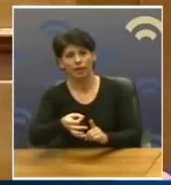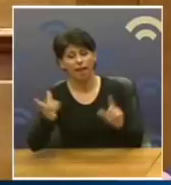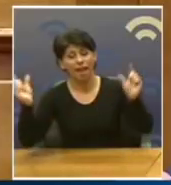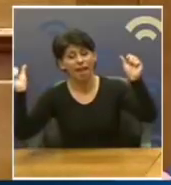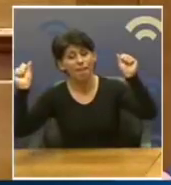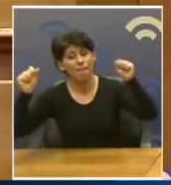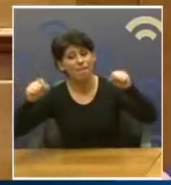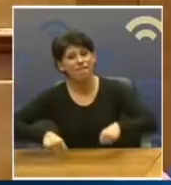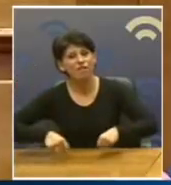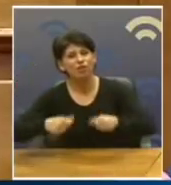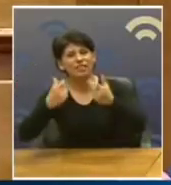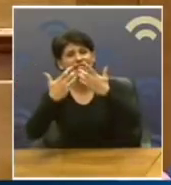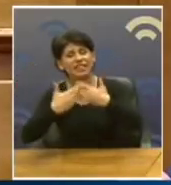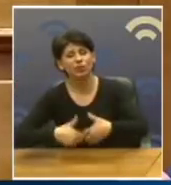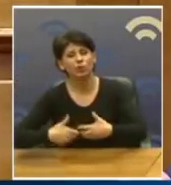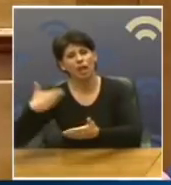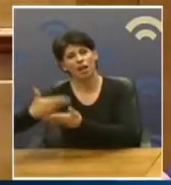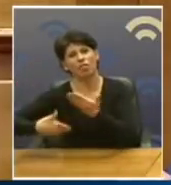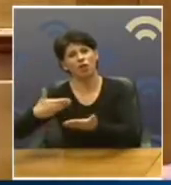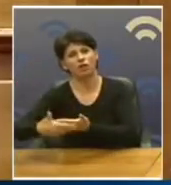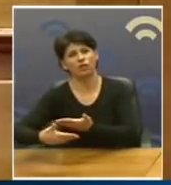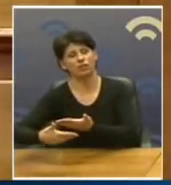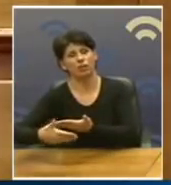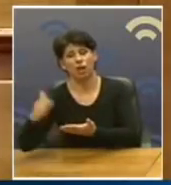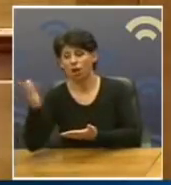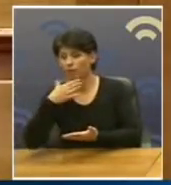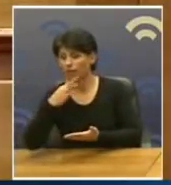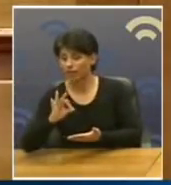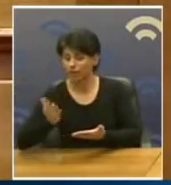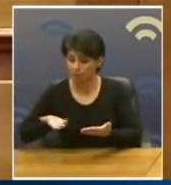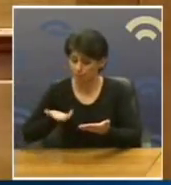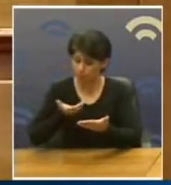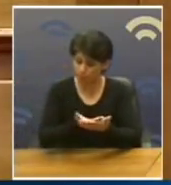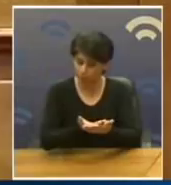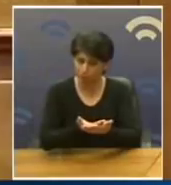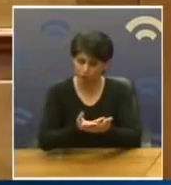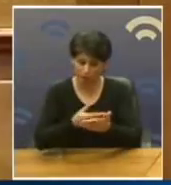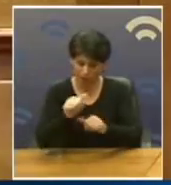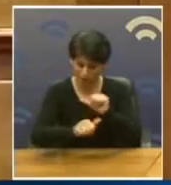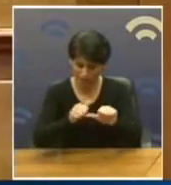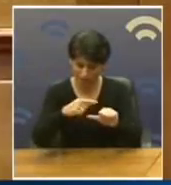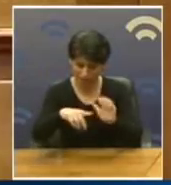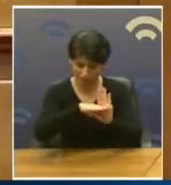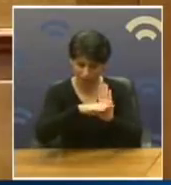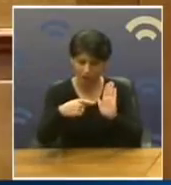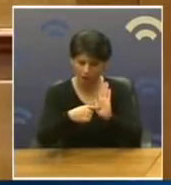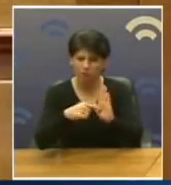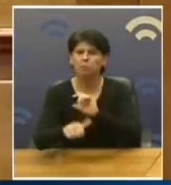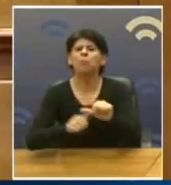επιβεβαιωτική λειτουργία της αναθεώρησης. Όταν δηλαδή προταθεί η αναθεώρηση μιας διάταξης, αλλά αυτή τελικά δεν